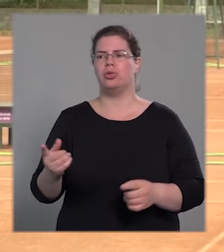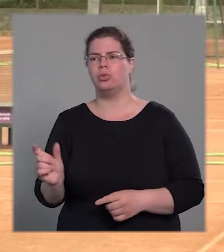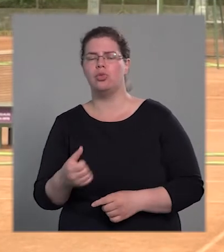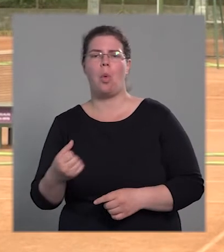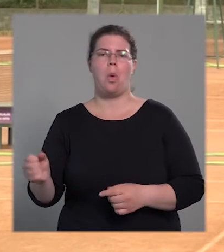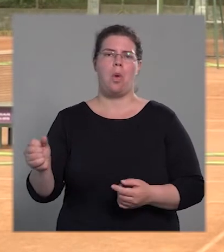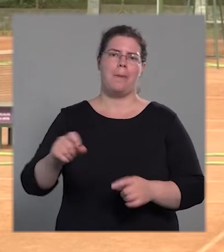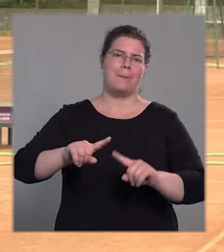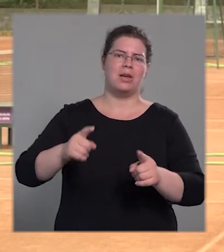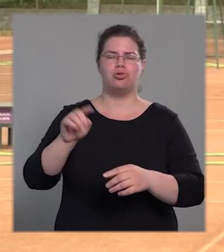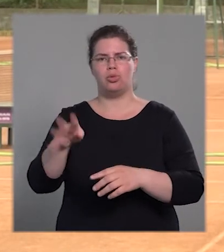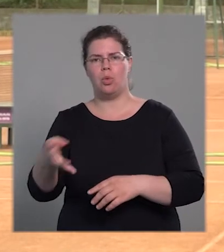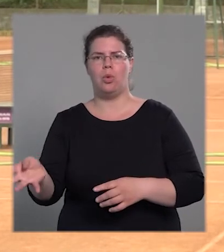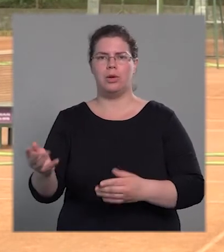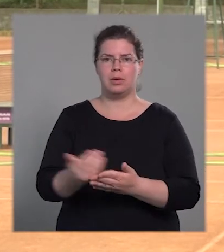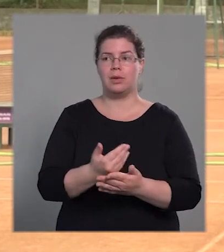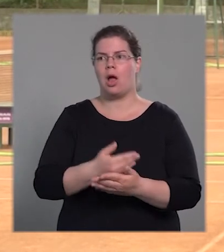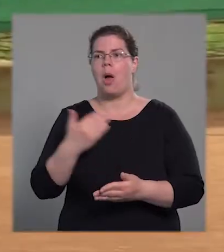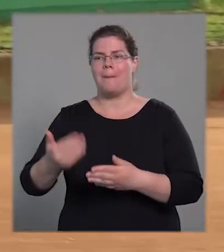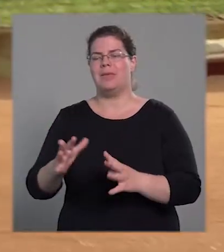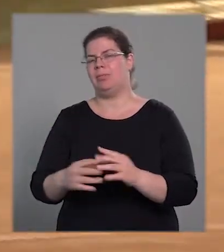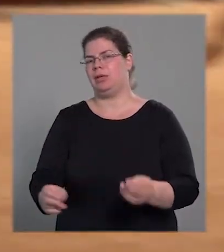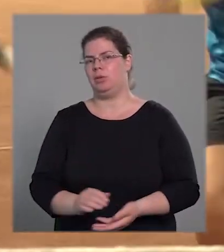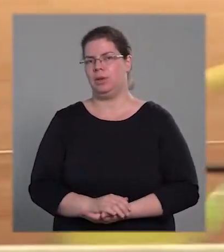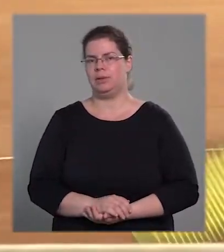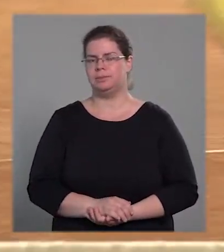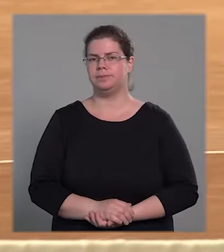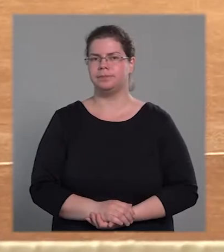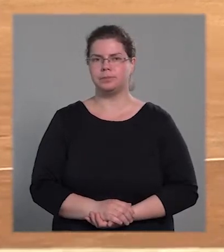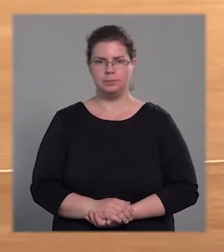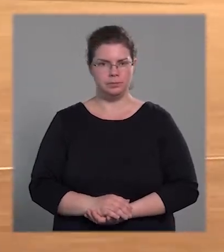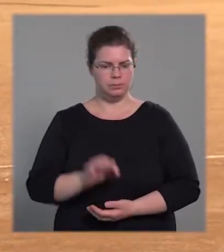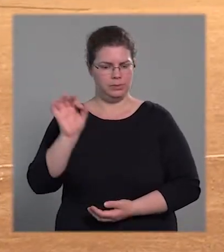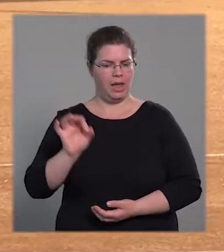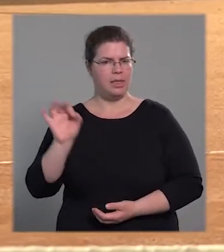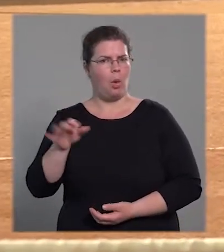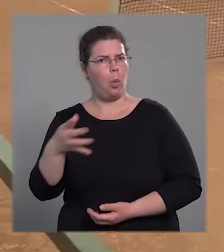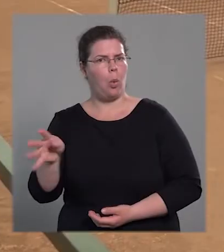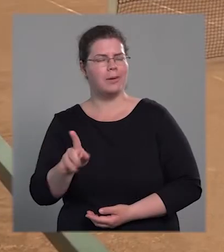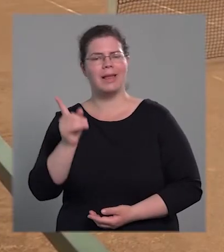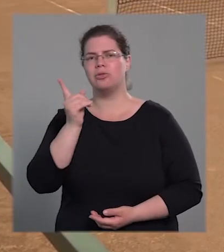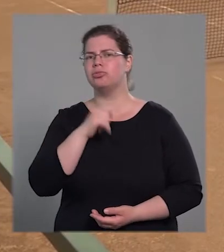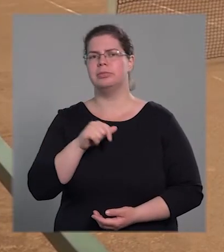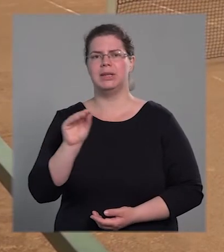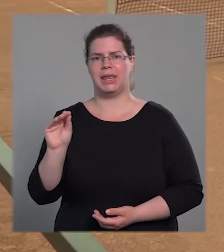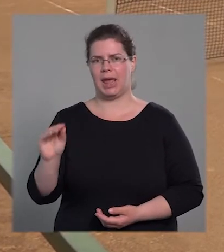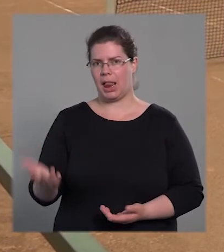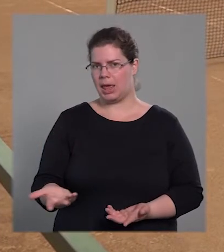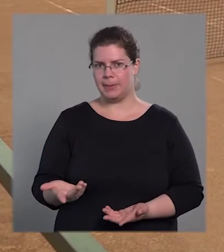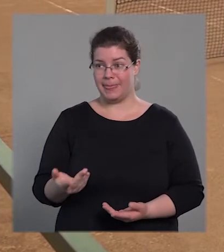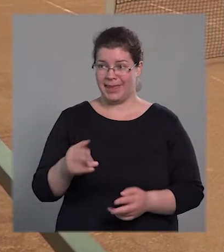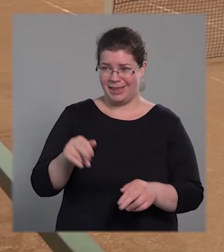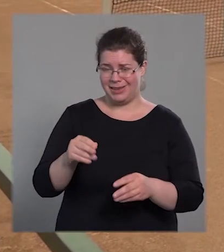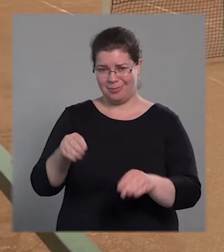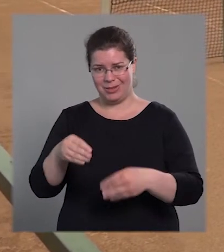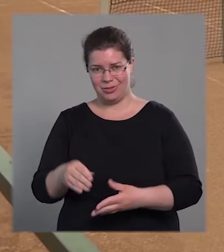változtatunk a húrozáson, amíg azért ez meg szokott szűnni. A húrozás, ez mit jelent? Erről kérlek,